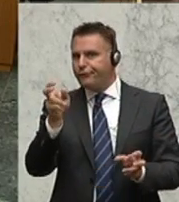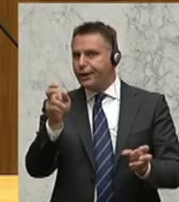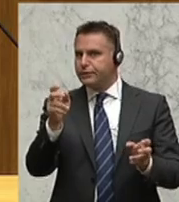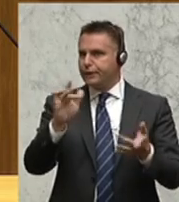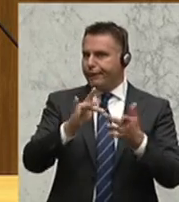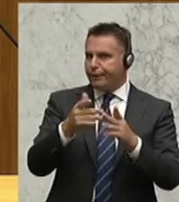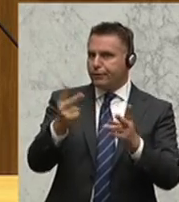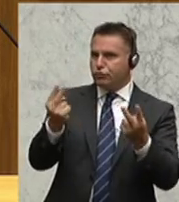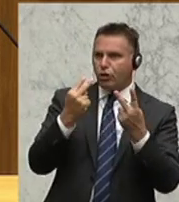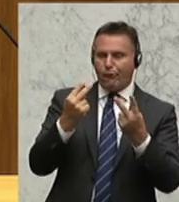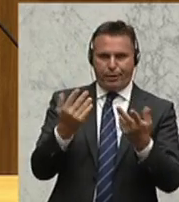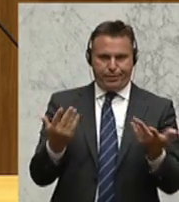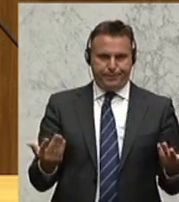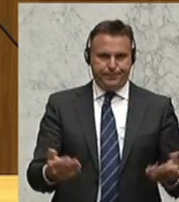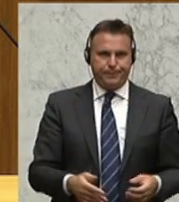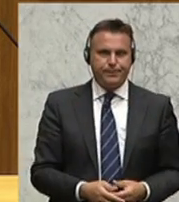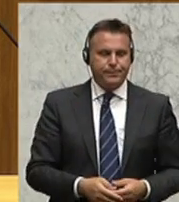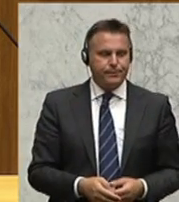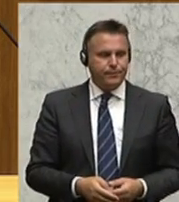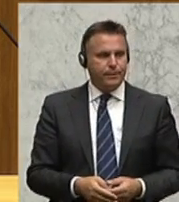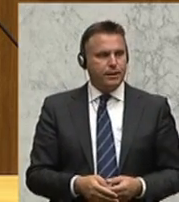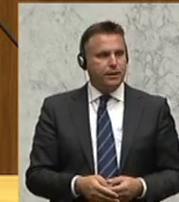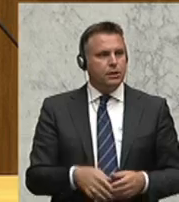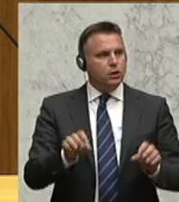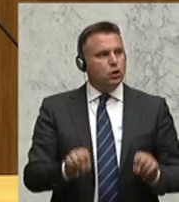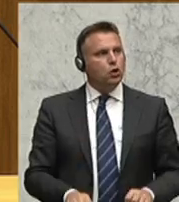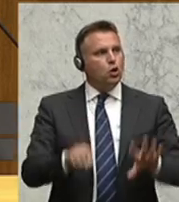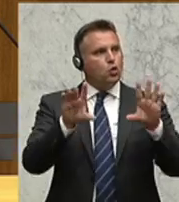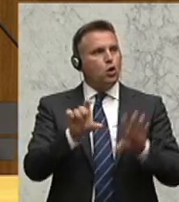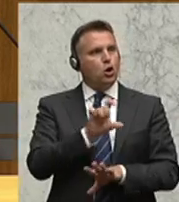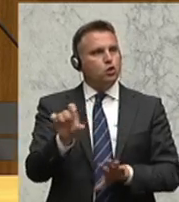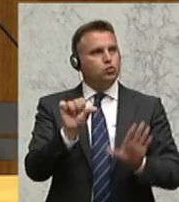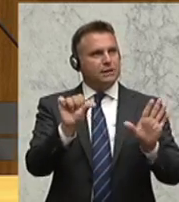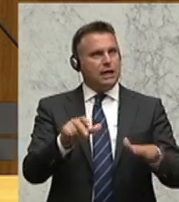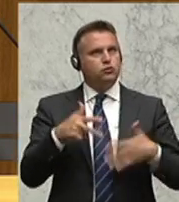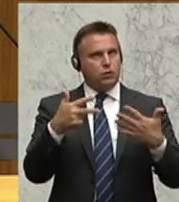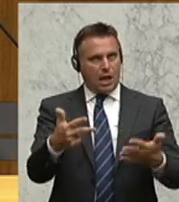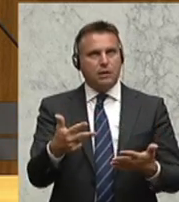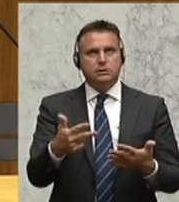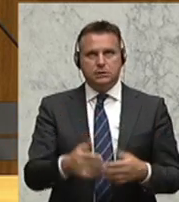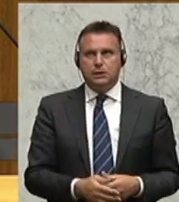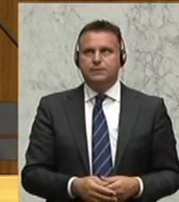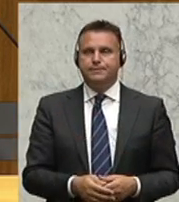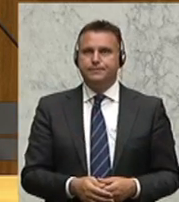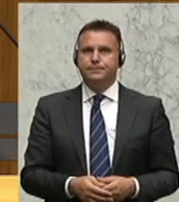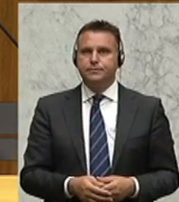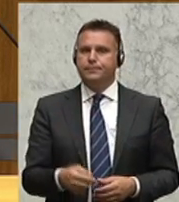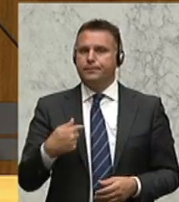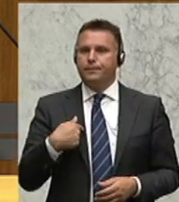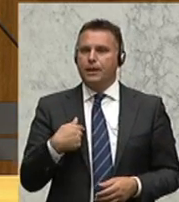wie Fernsehen 1986 habe ich meinen